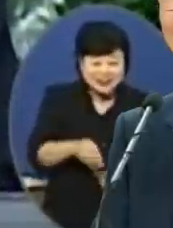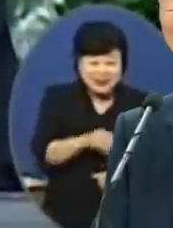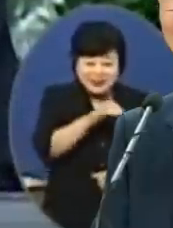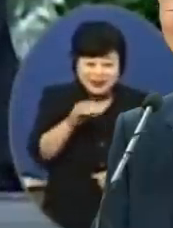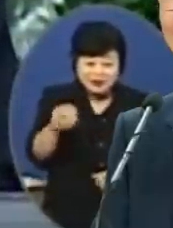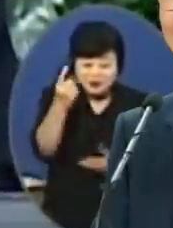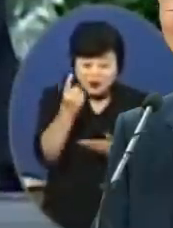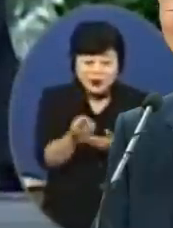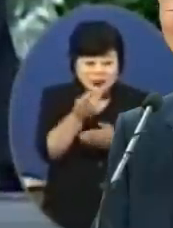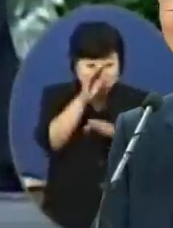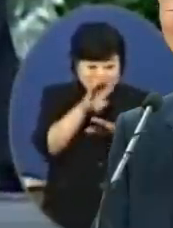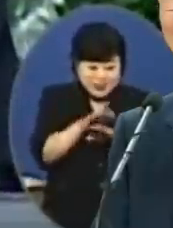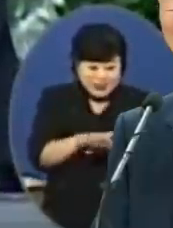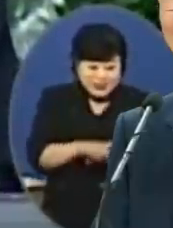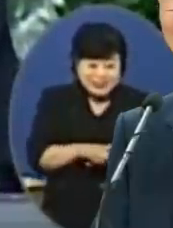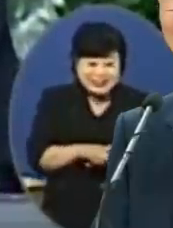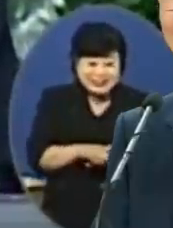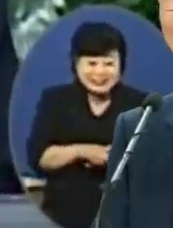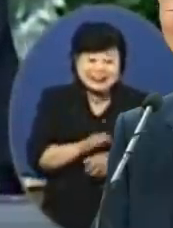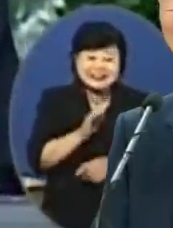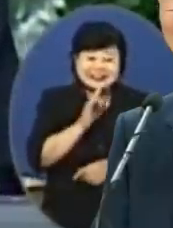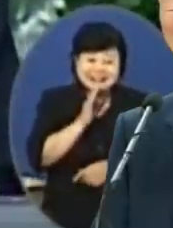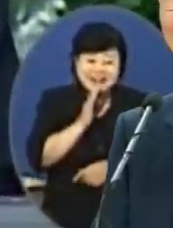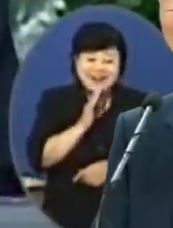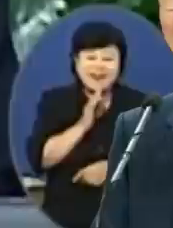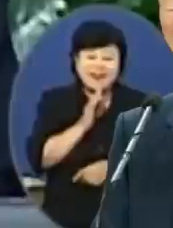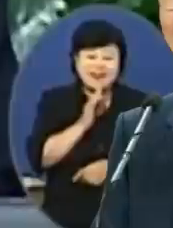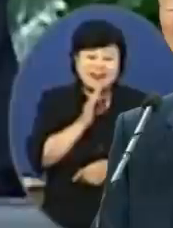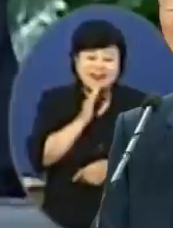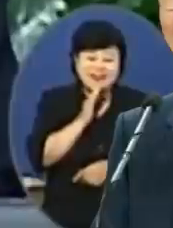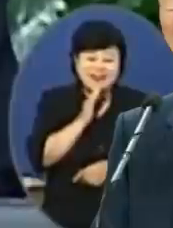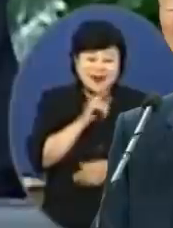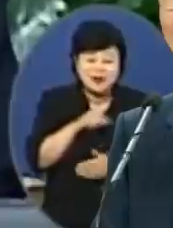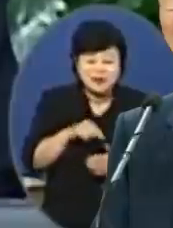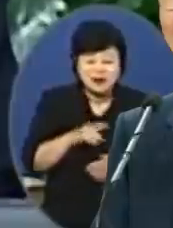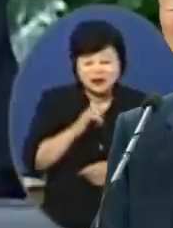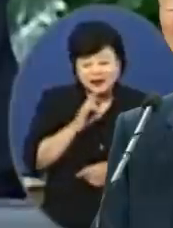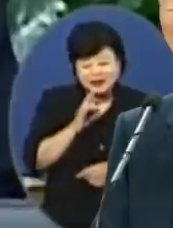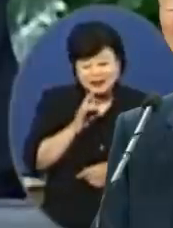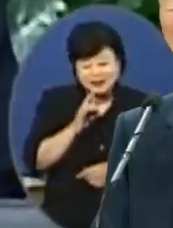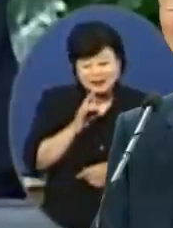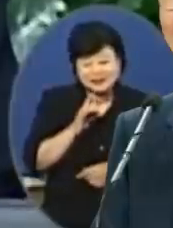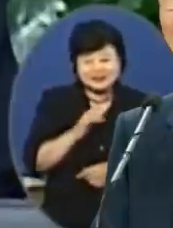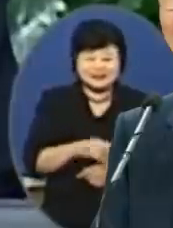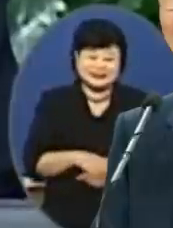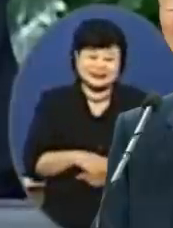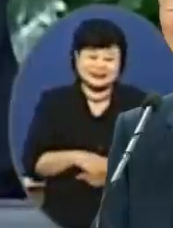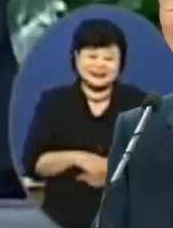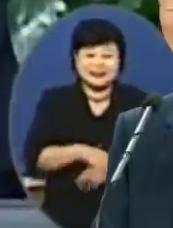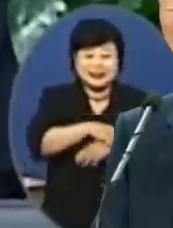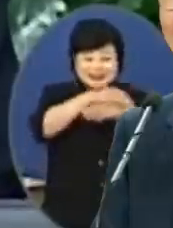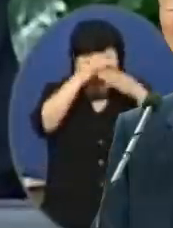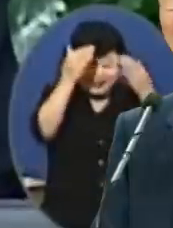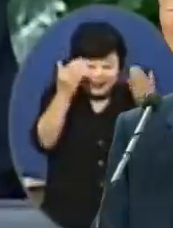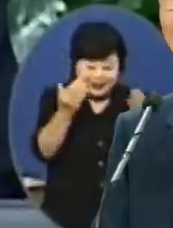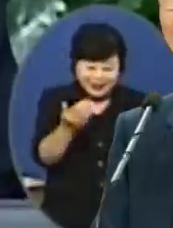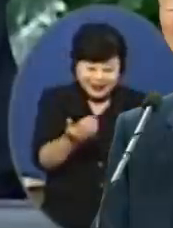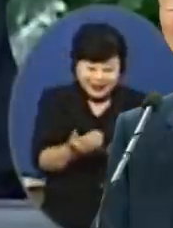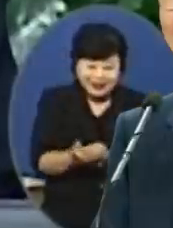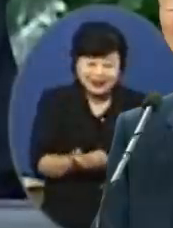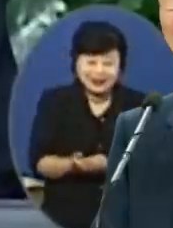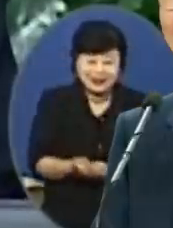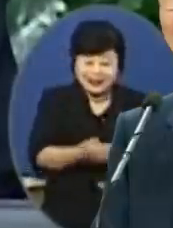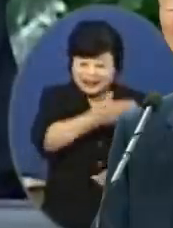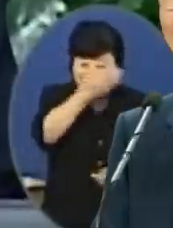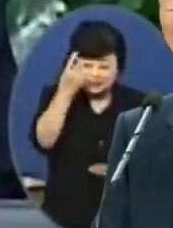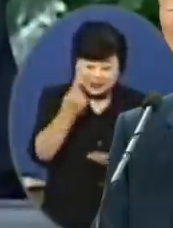서대문에서 온 성도들은 참 너무 마음이 안 되겠습니다. 다 청년